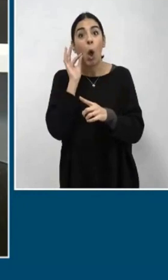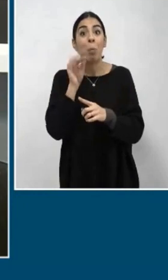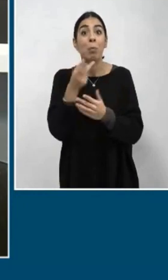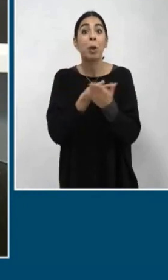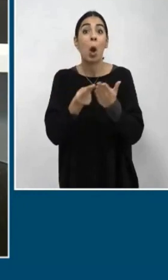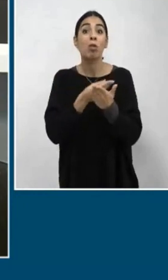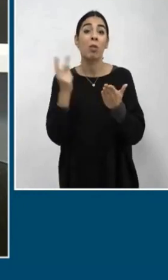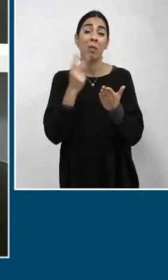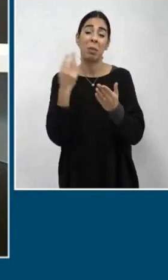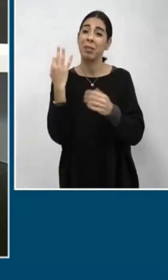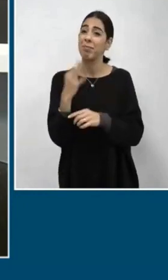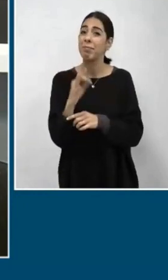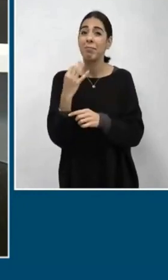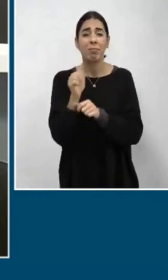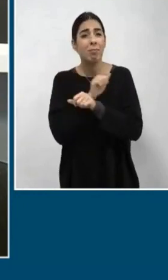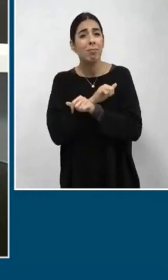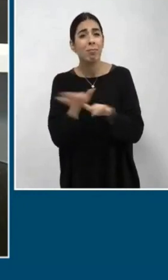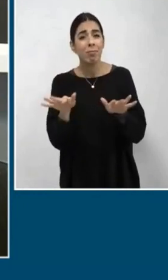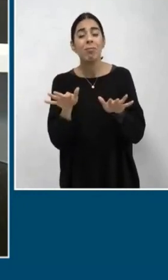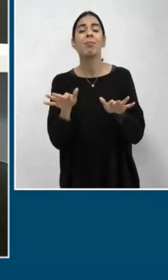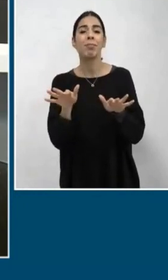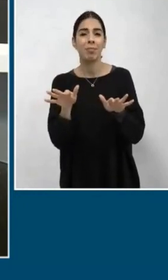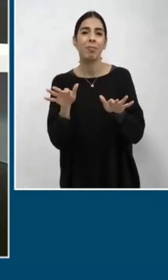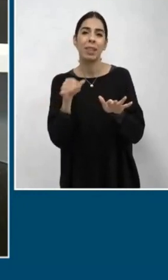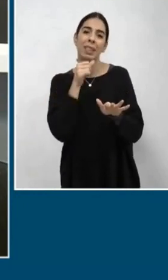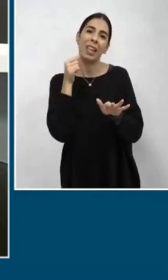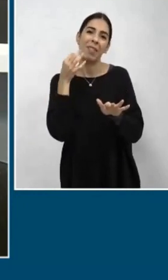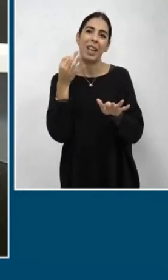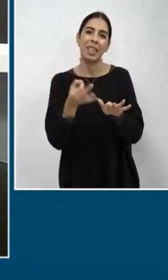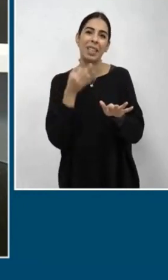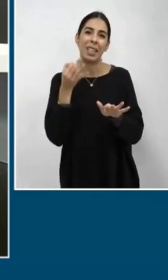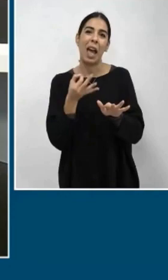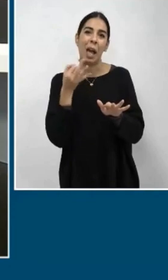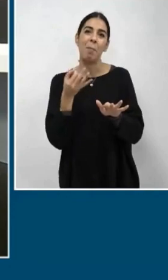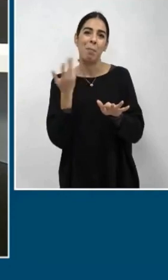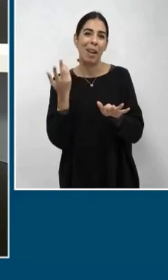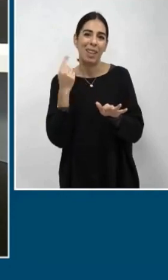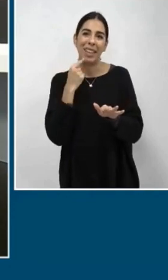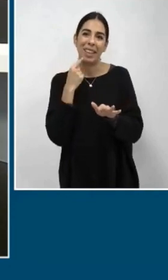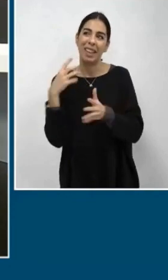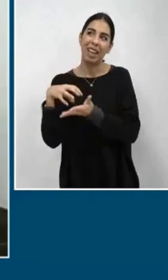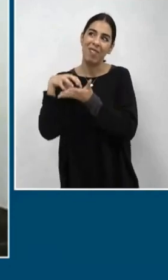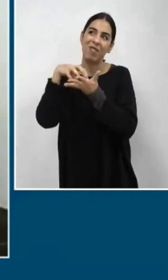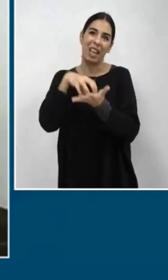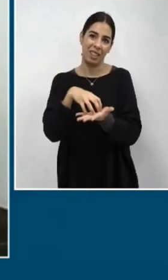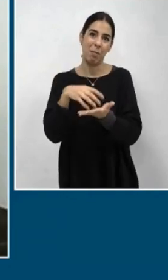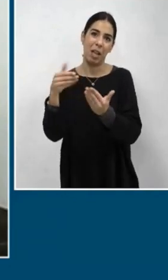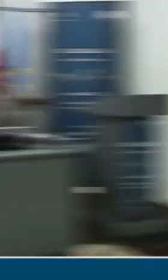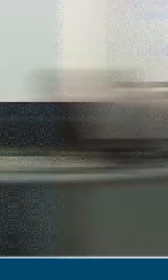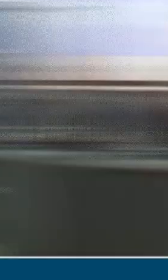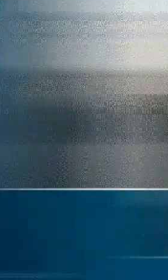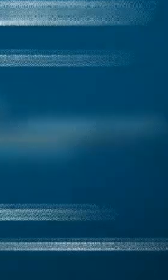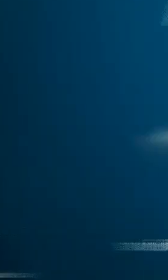più efficace possibile il più pervasivo possibile serve sempre la voce degli investimenti altrimenti non execution